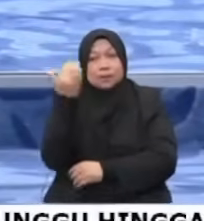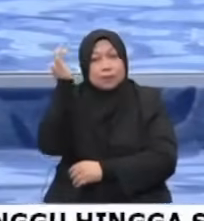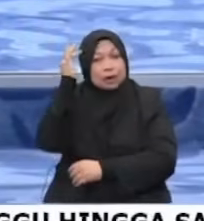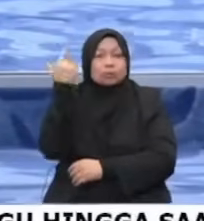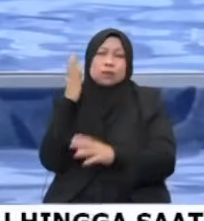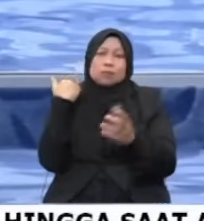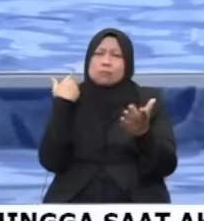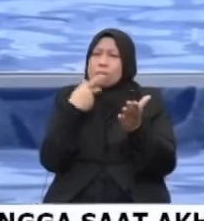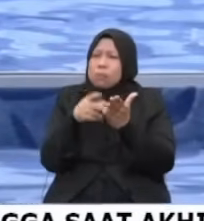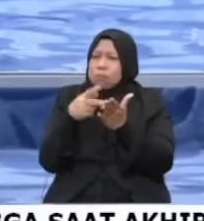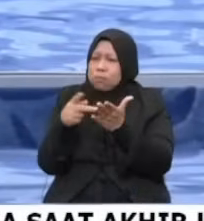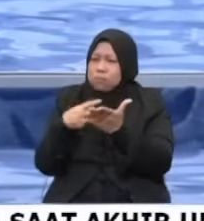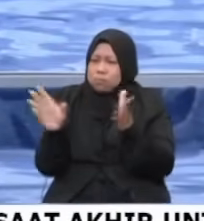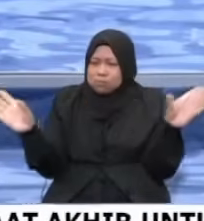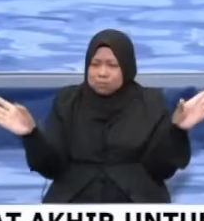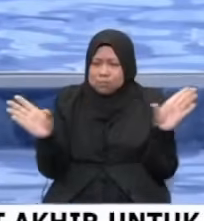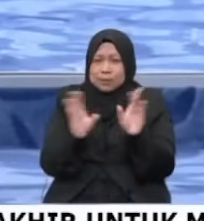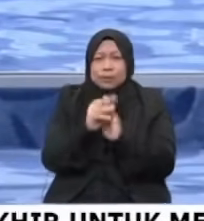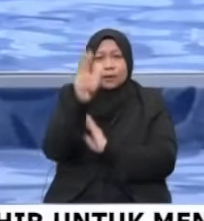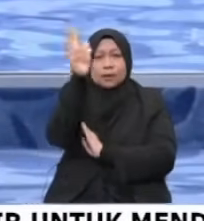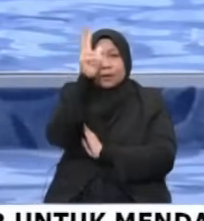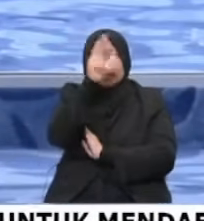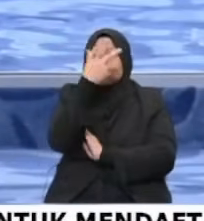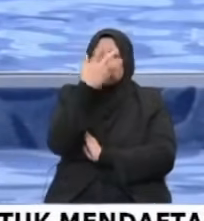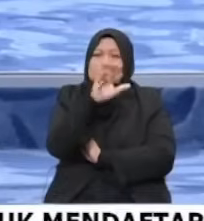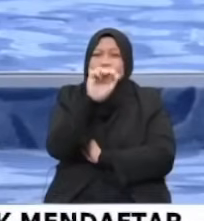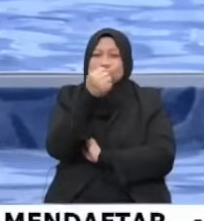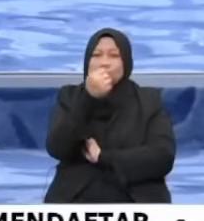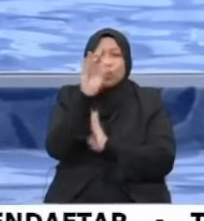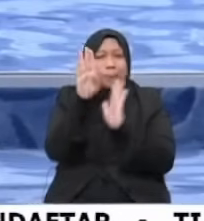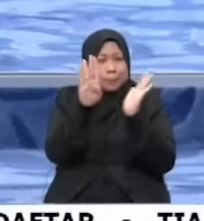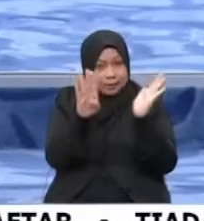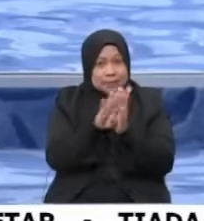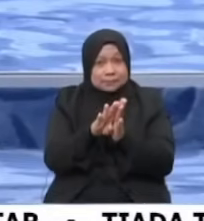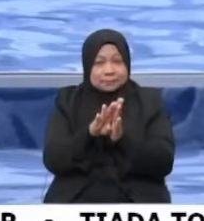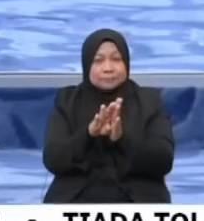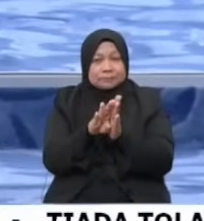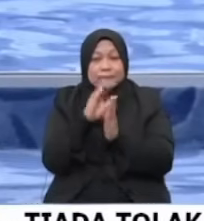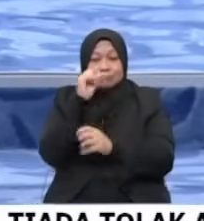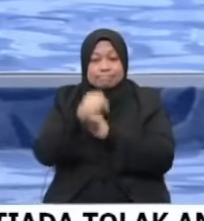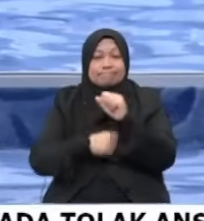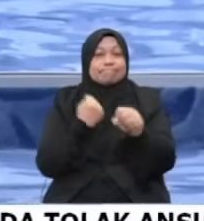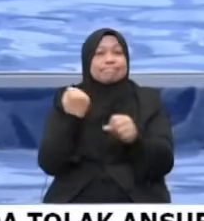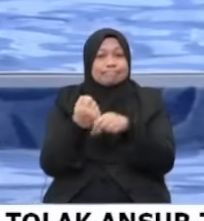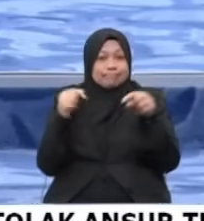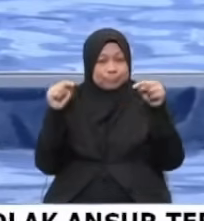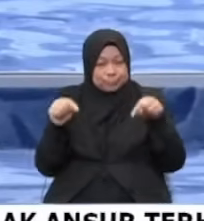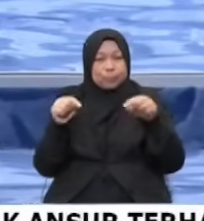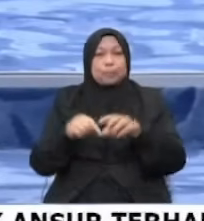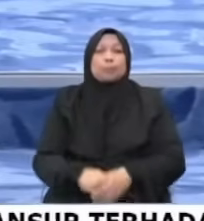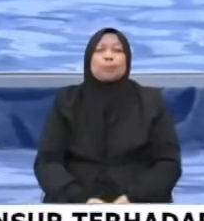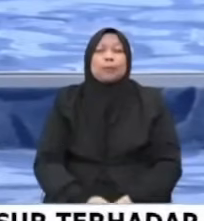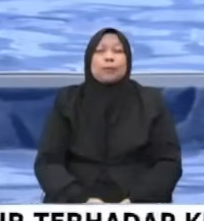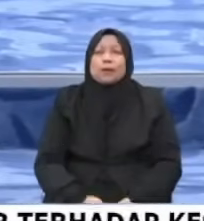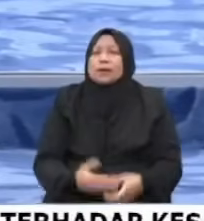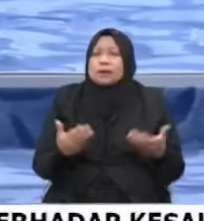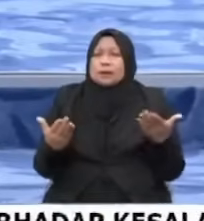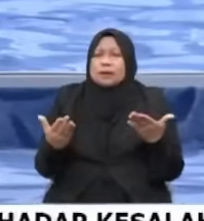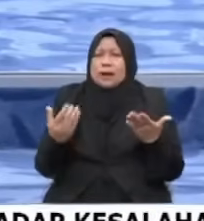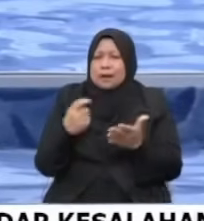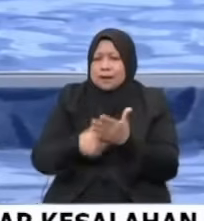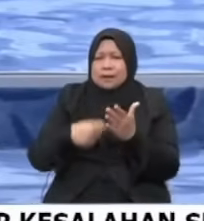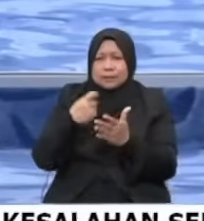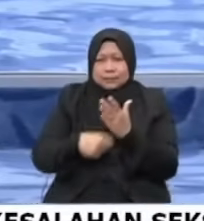mencecah jumlah bantuan kerajaan sudah 10 bilion tahun ini dari segi